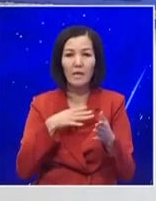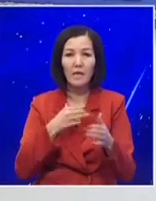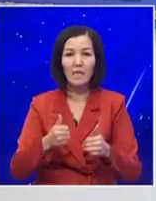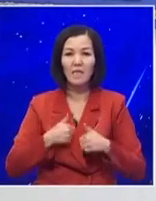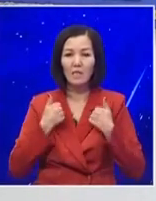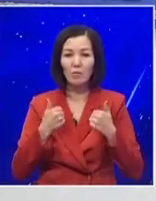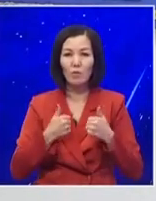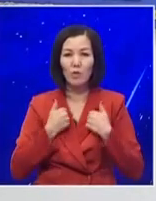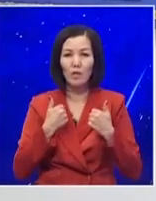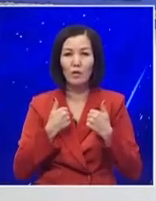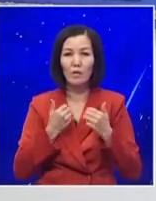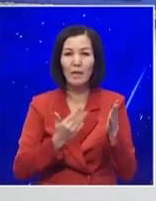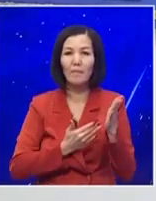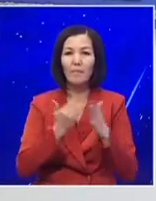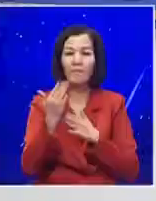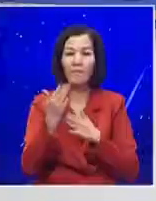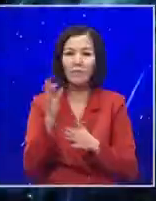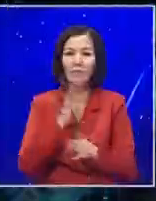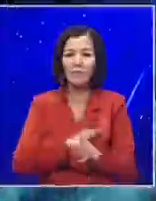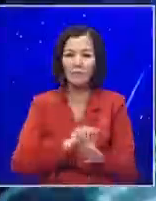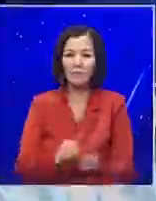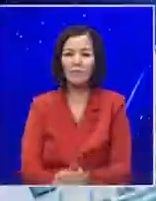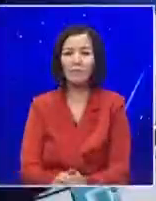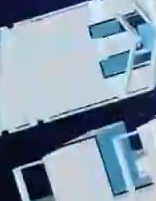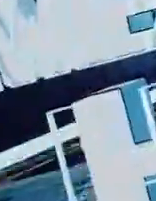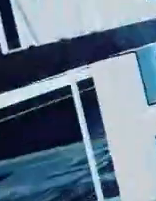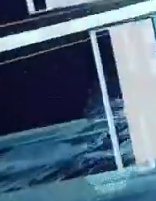стимулирует работников, но и повышает их эффективность.